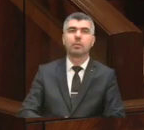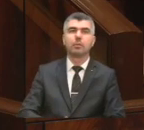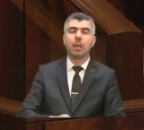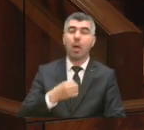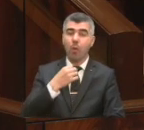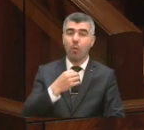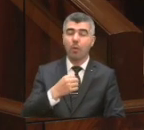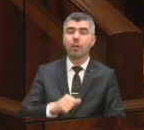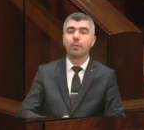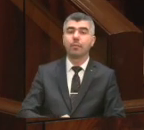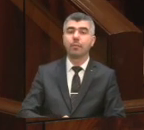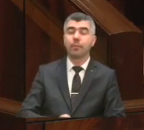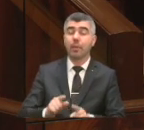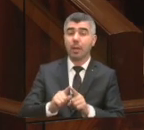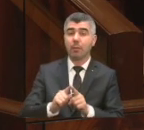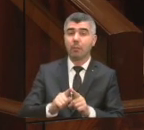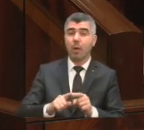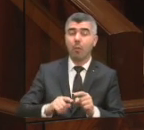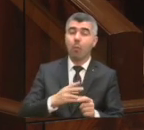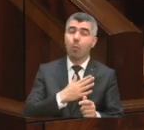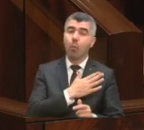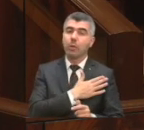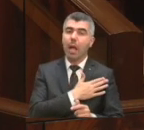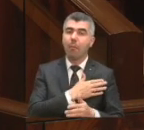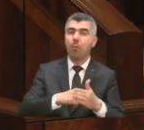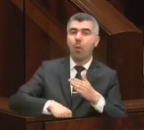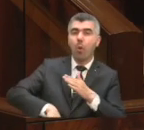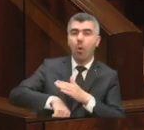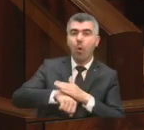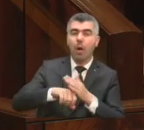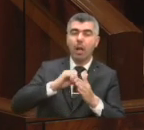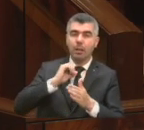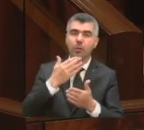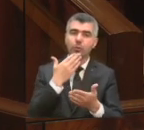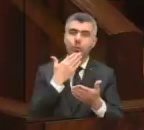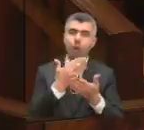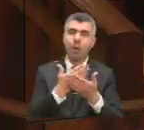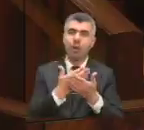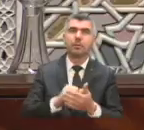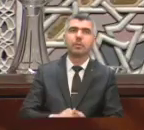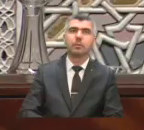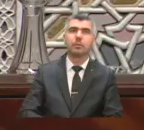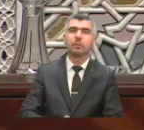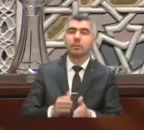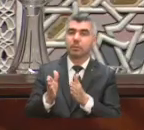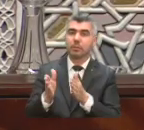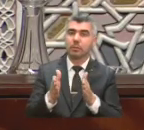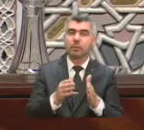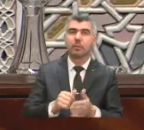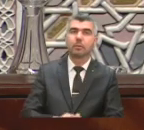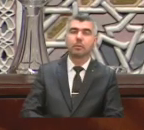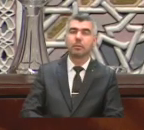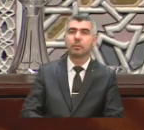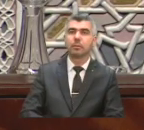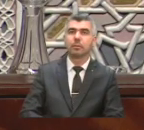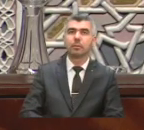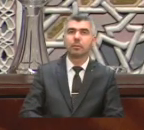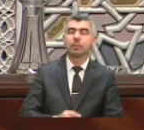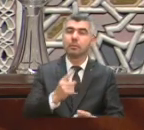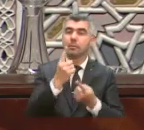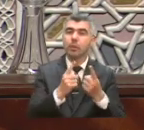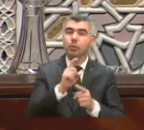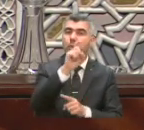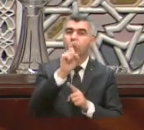سيادتكم على أن المنتخب الوطني لكرة القدم هو ملك المغاربة. شكرا سيد نائب، شكرا. هل هناك من تعقيب إضافي؟